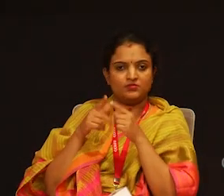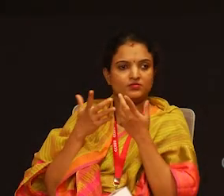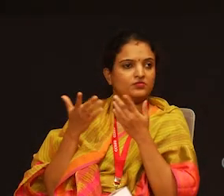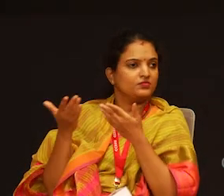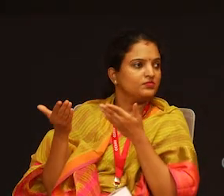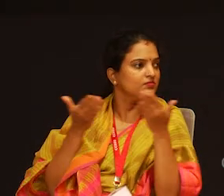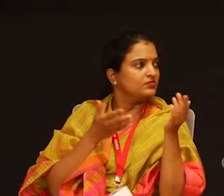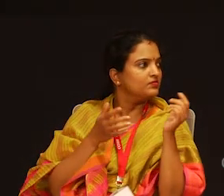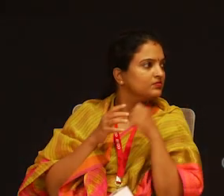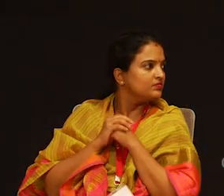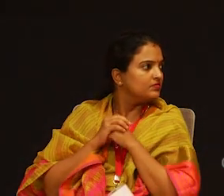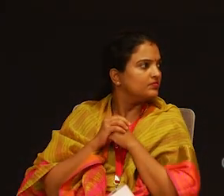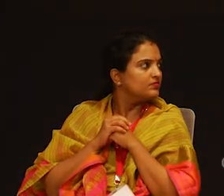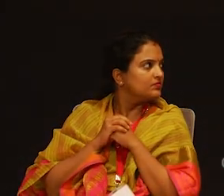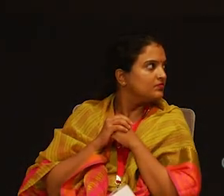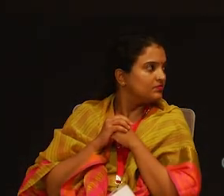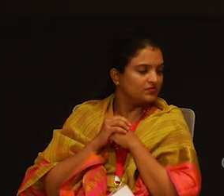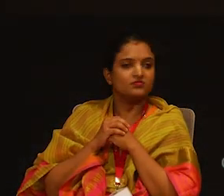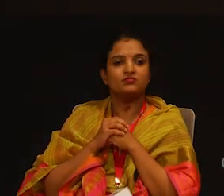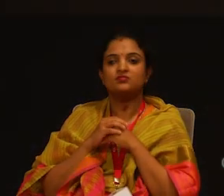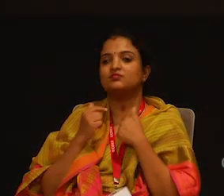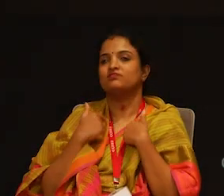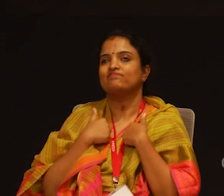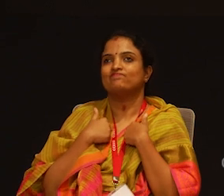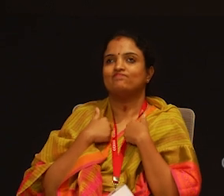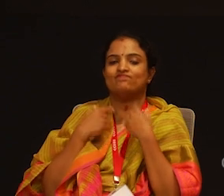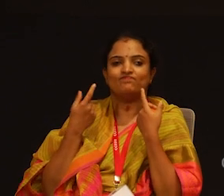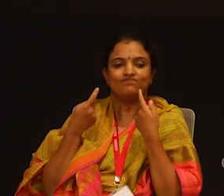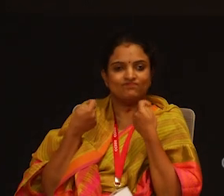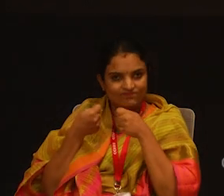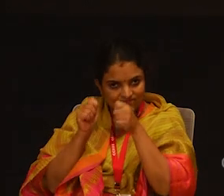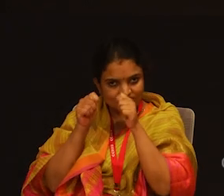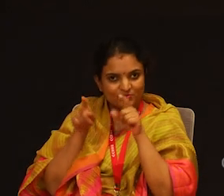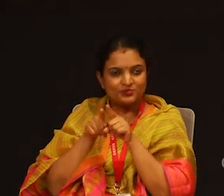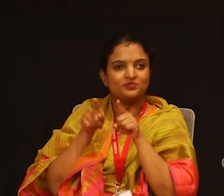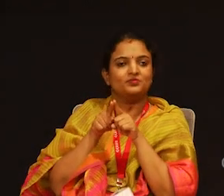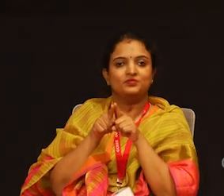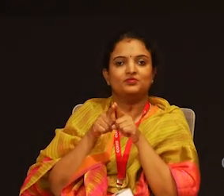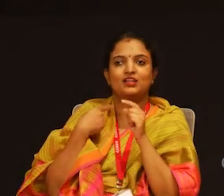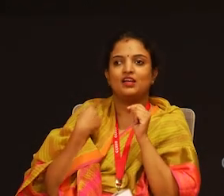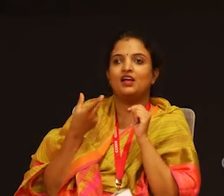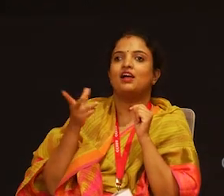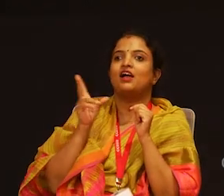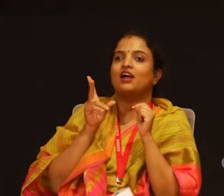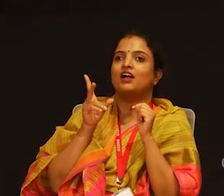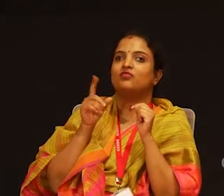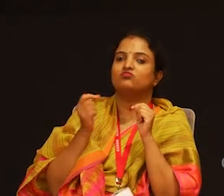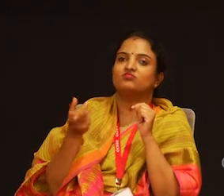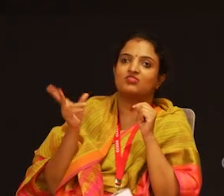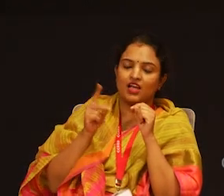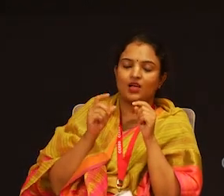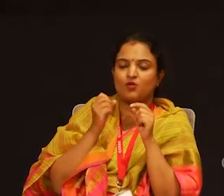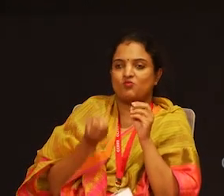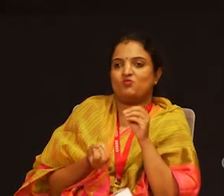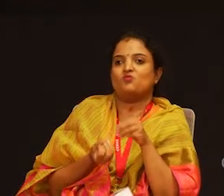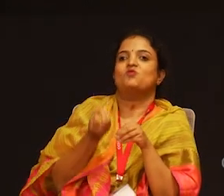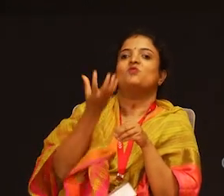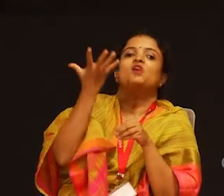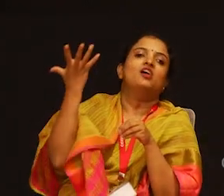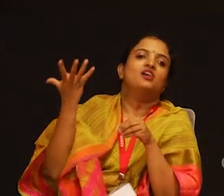year. यही कोशिश रहेगी हमारी कि फिर एक नया सवेरा लेके आए